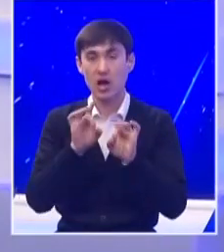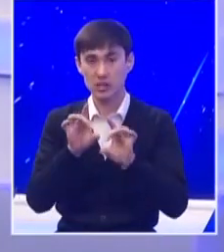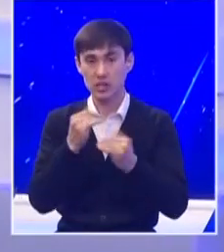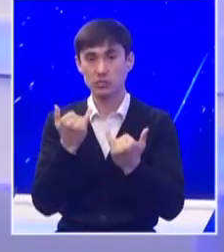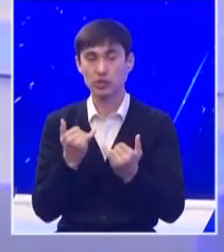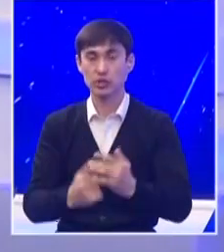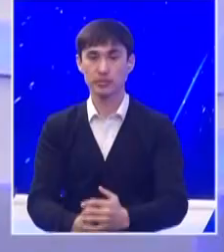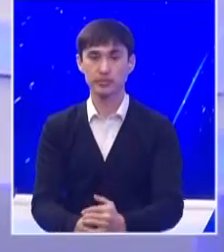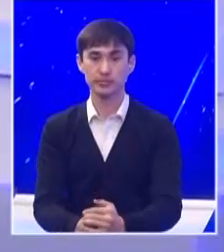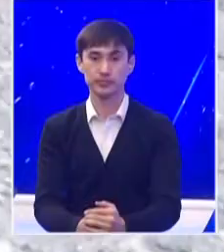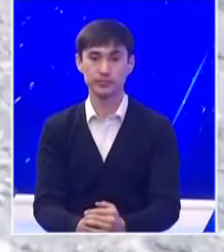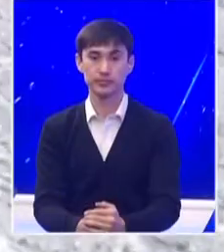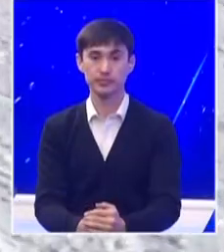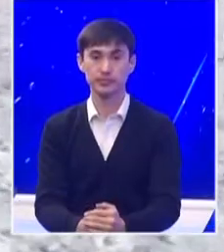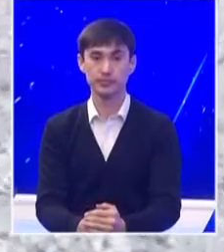Лилиана Штогрина.